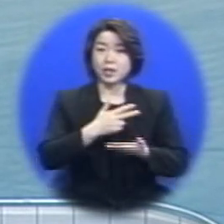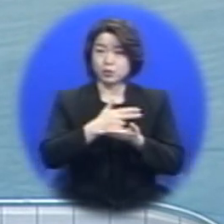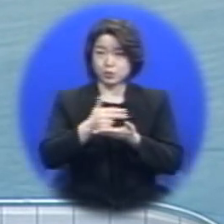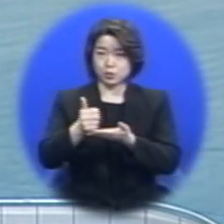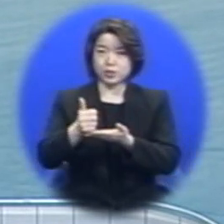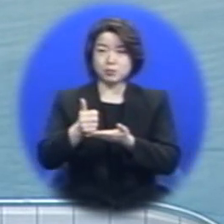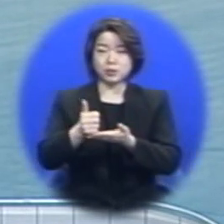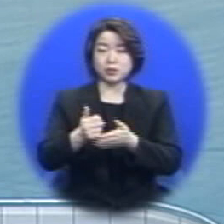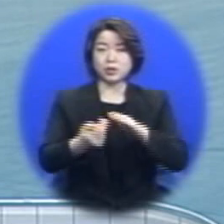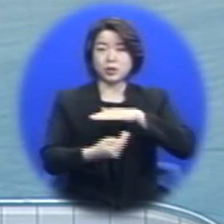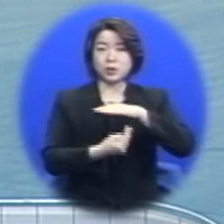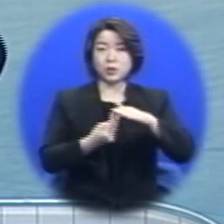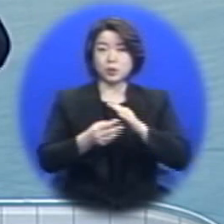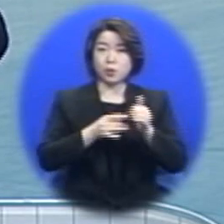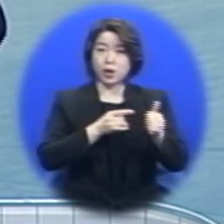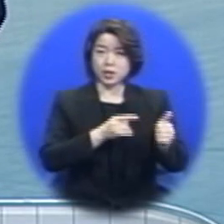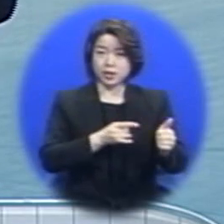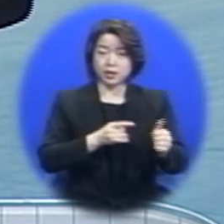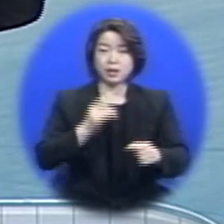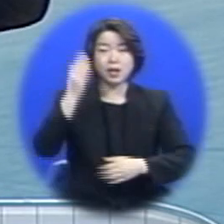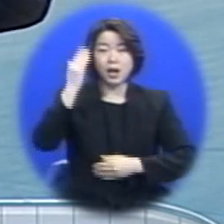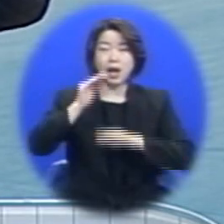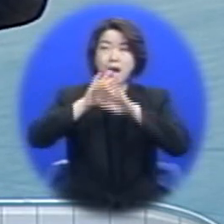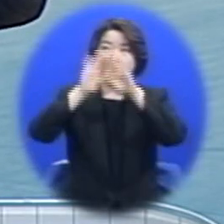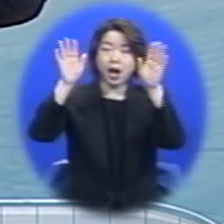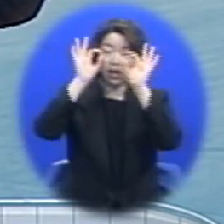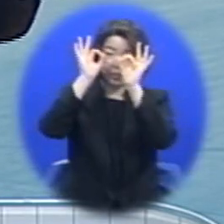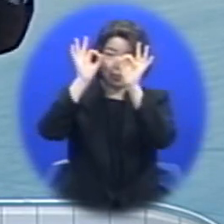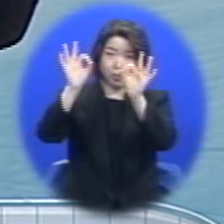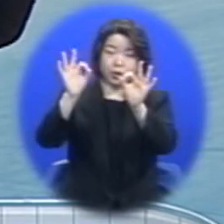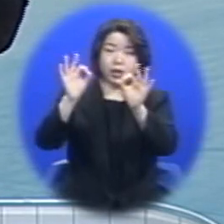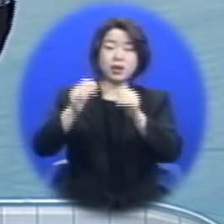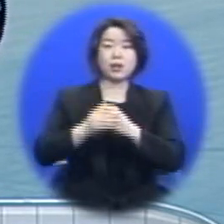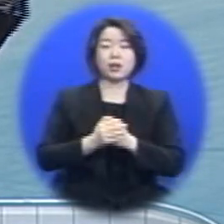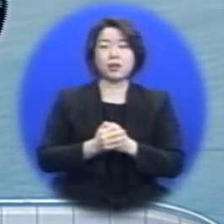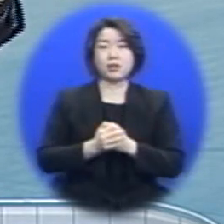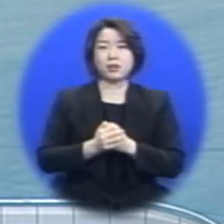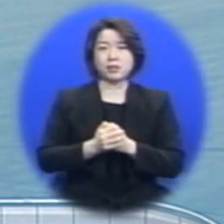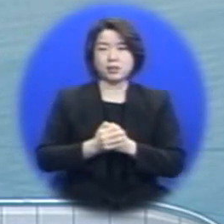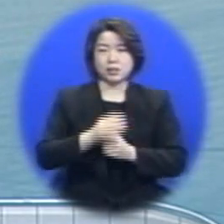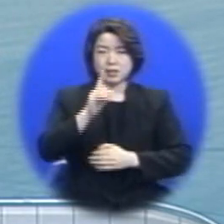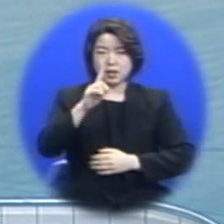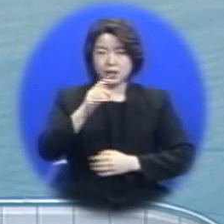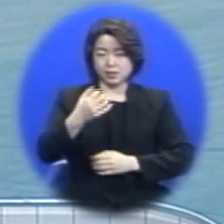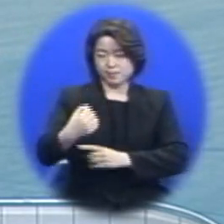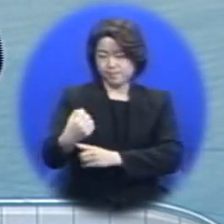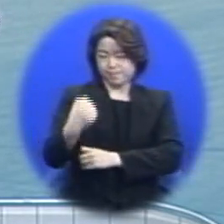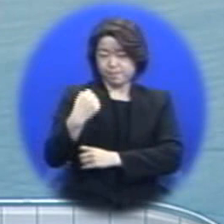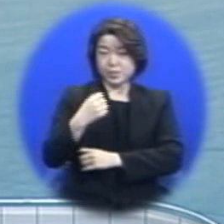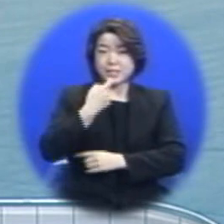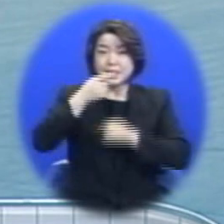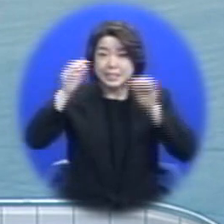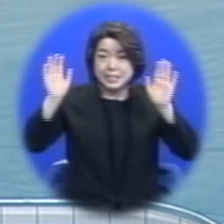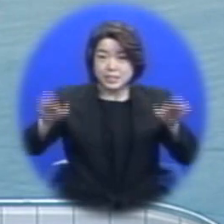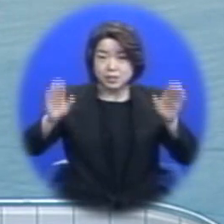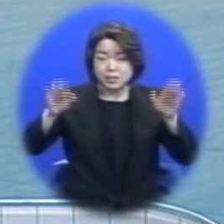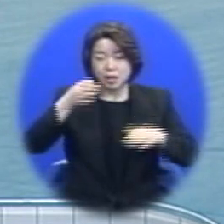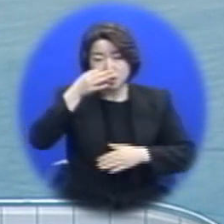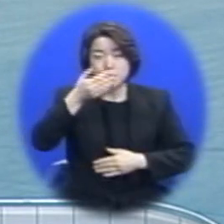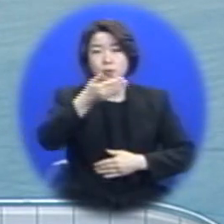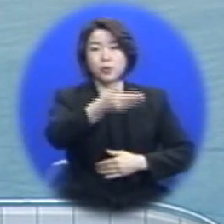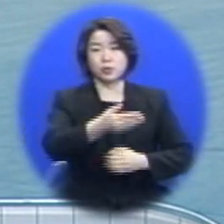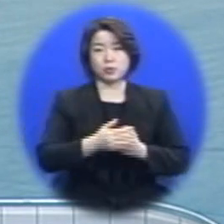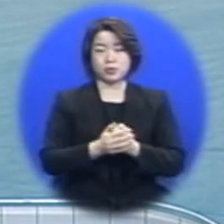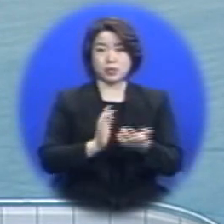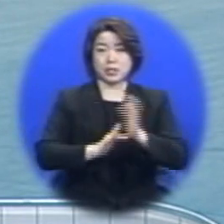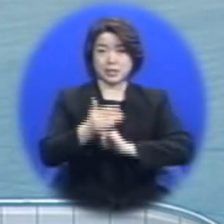주님은 요한에게 하늘을 보게 하셔서 한 힘센 천사를 보게 합니다. 예수님처럼